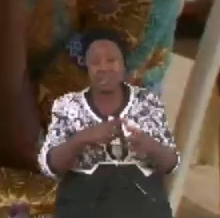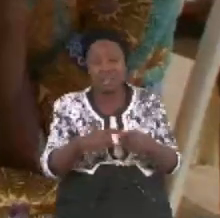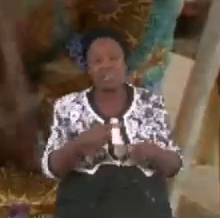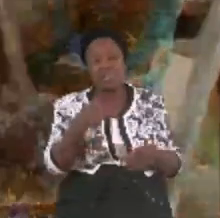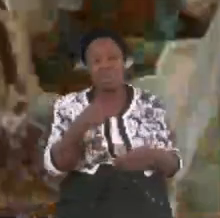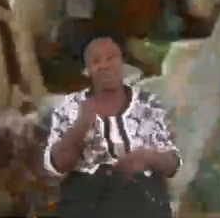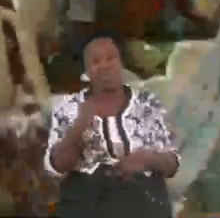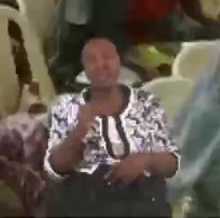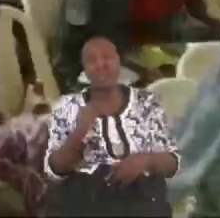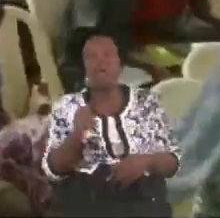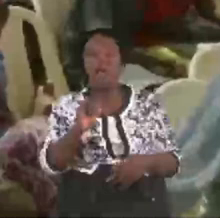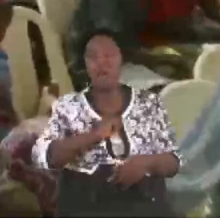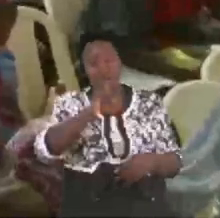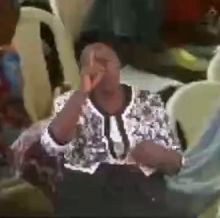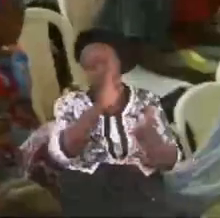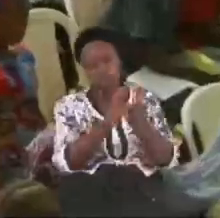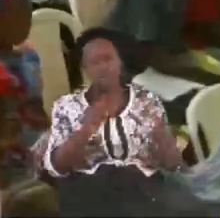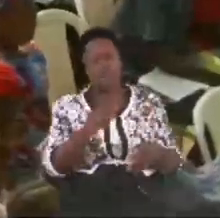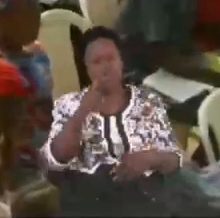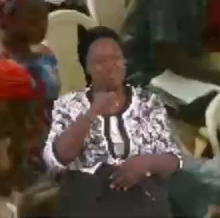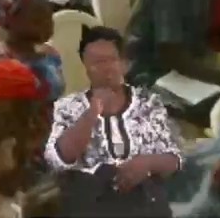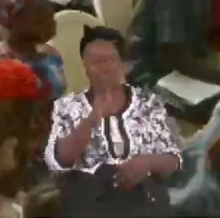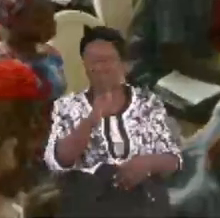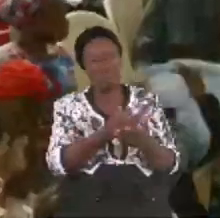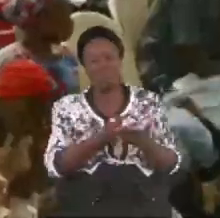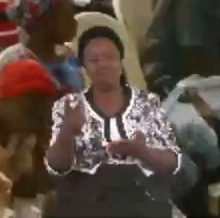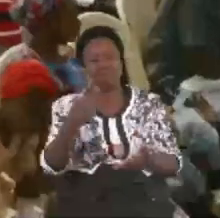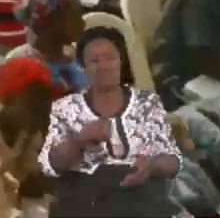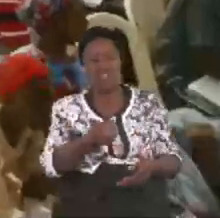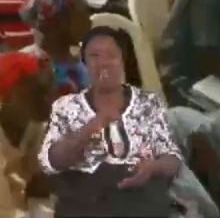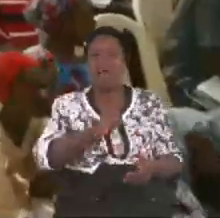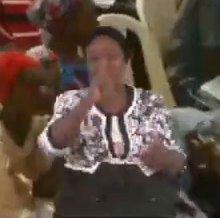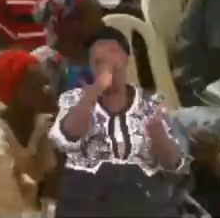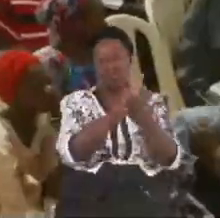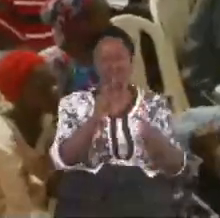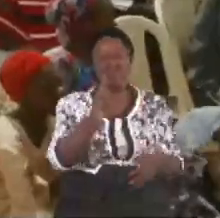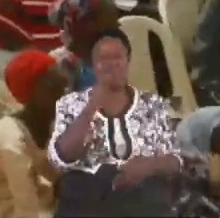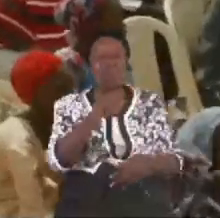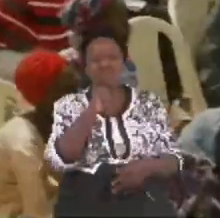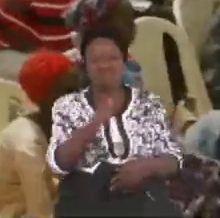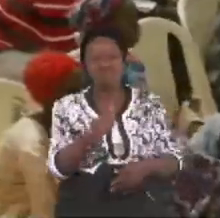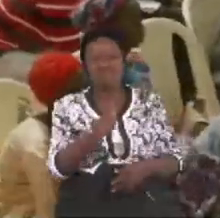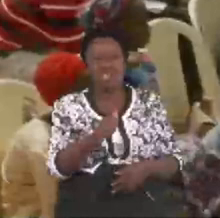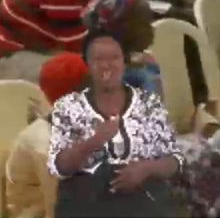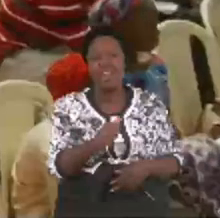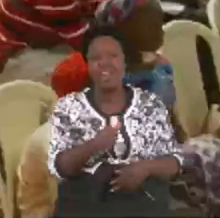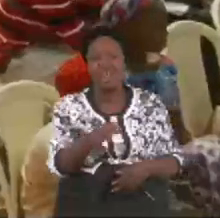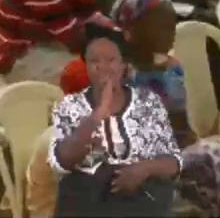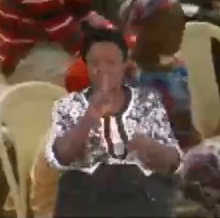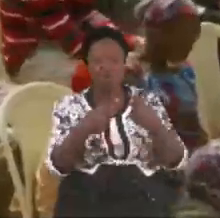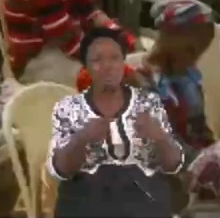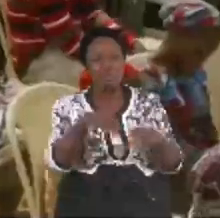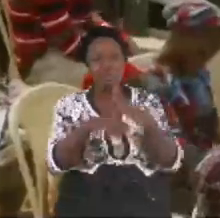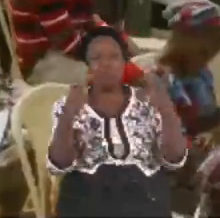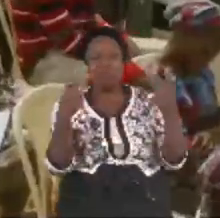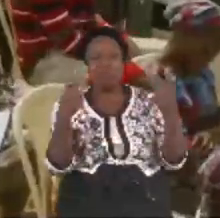il dit, je te fais confiance. Tu ne vas plus échouer. Je te fais confiance. Tu ne vas plus tomber. Père,